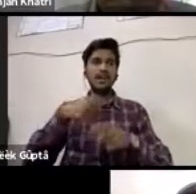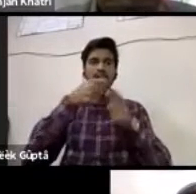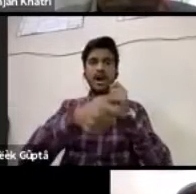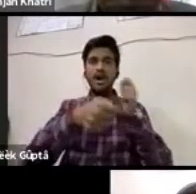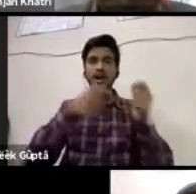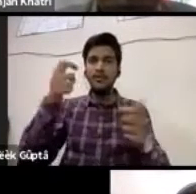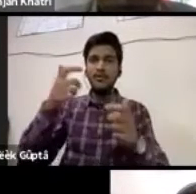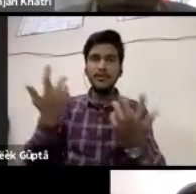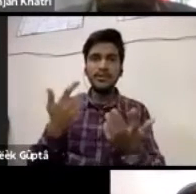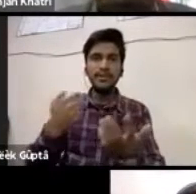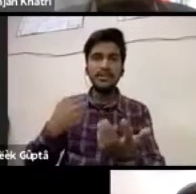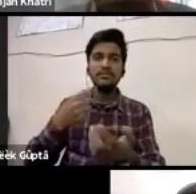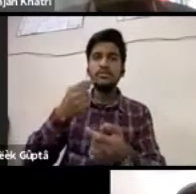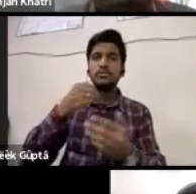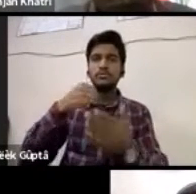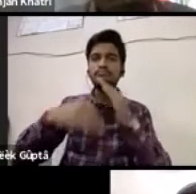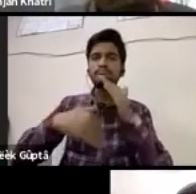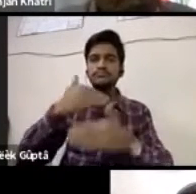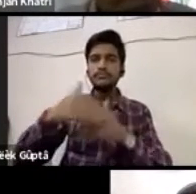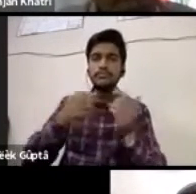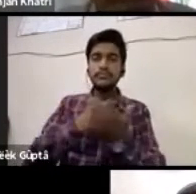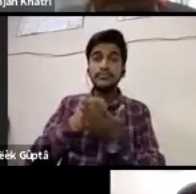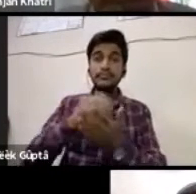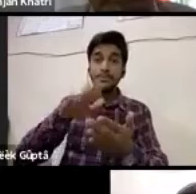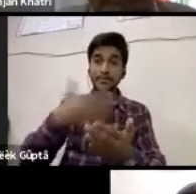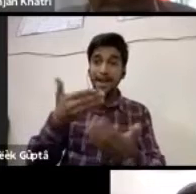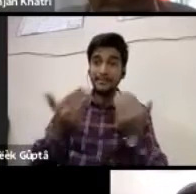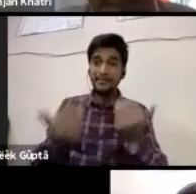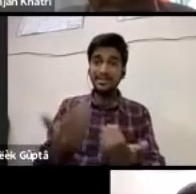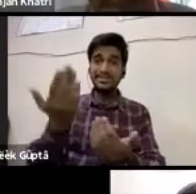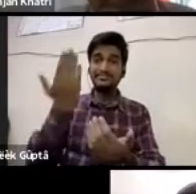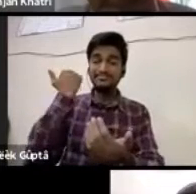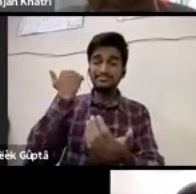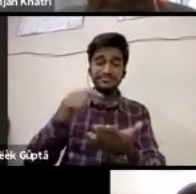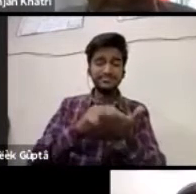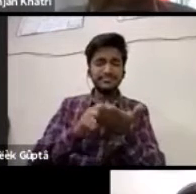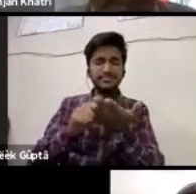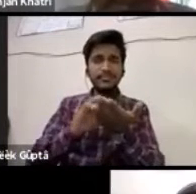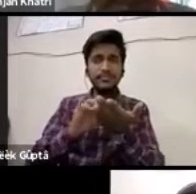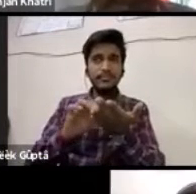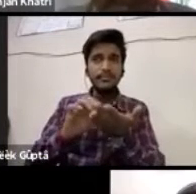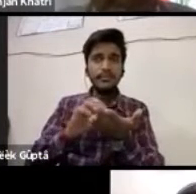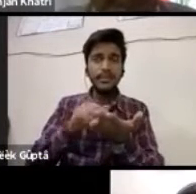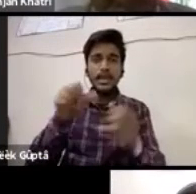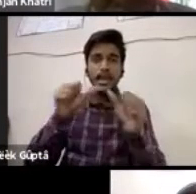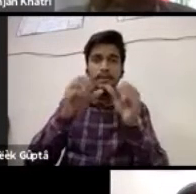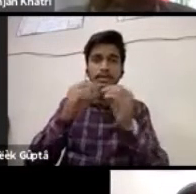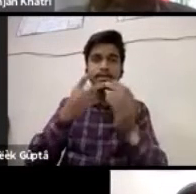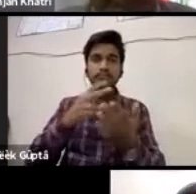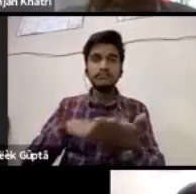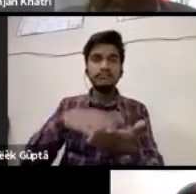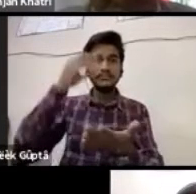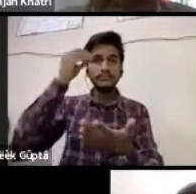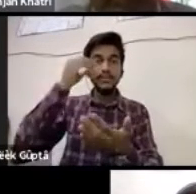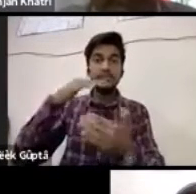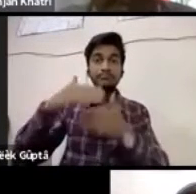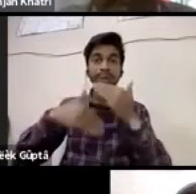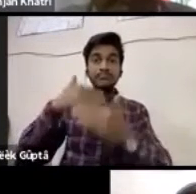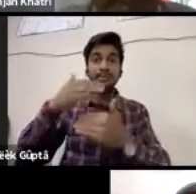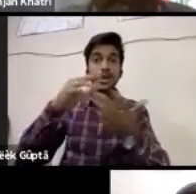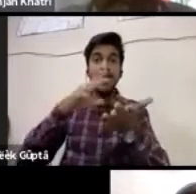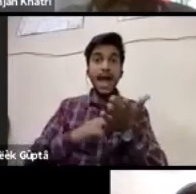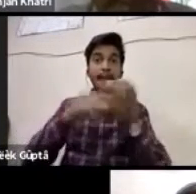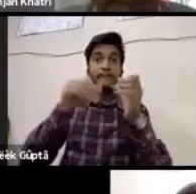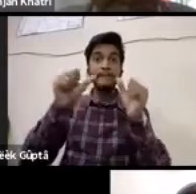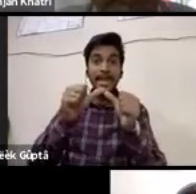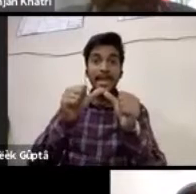फिर ब्रेल सीखी, टेप रिकॉर्डर यूज करना शुरू किया। फिर एमए के बाद बड़ा ट्रांसफॉर्मेशन आया जब कंप्यूटर एंड मोबाइल फोन्स मेरी लाइफ